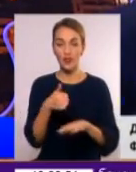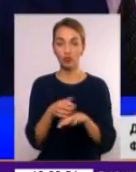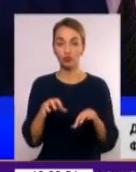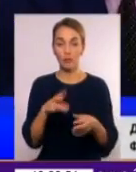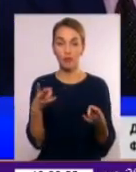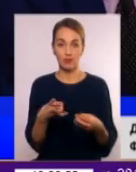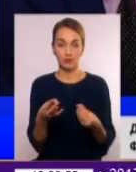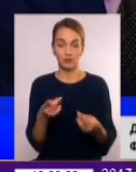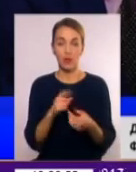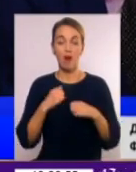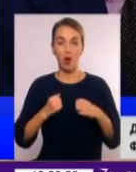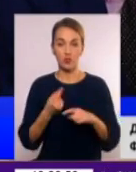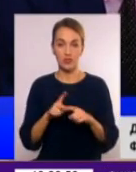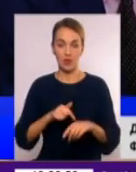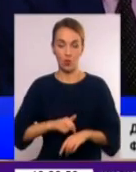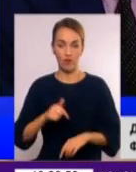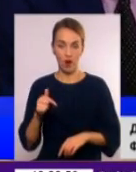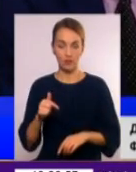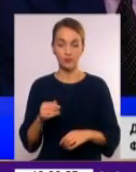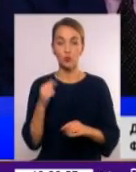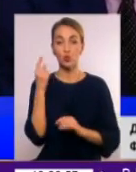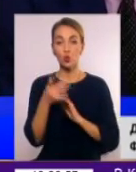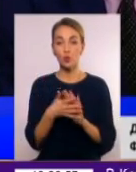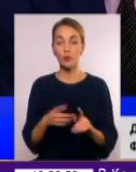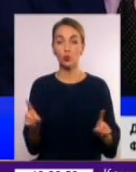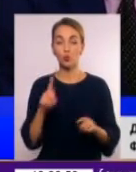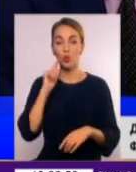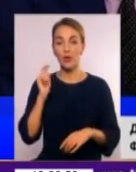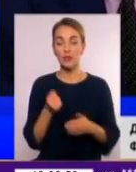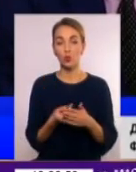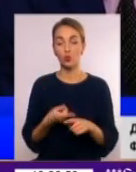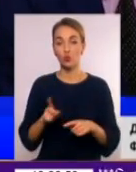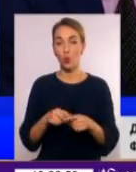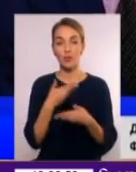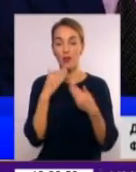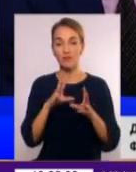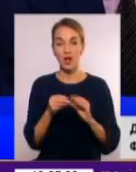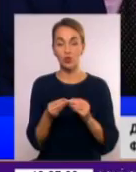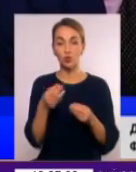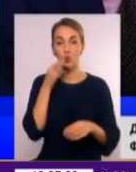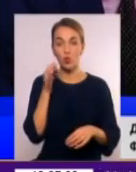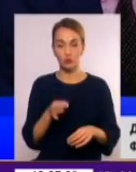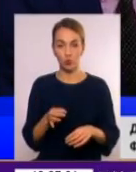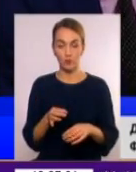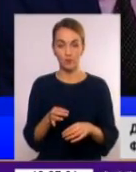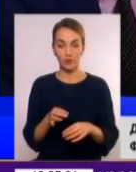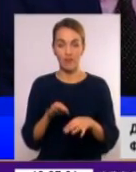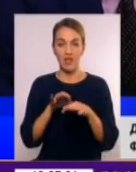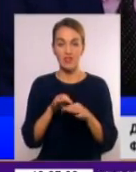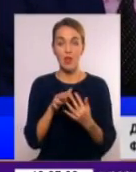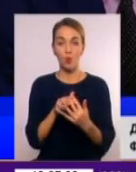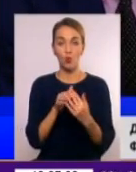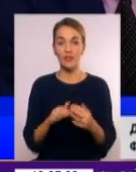віддати належне, вони намагаються на це реагувати. Зрозуміло, що Україна до цього не мала взагалі досвіду ведення бойових дій на своїй,